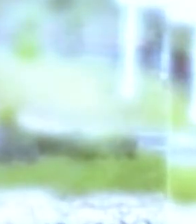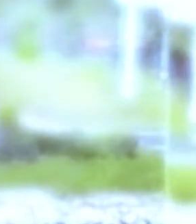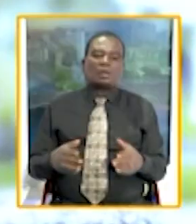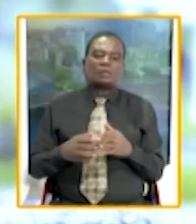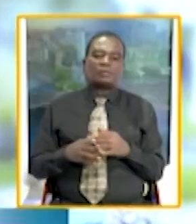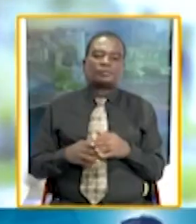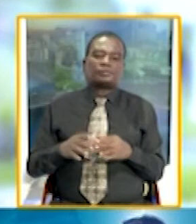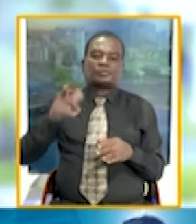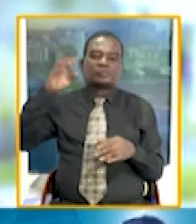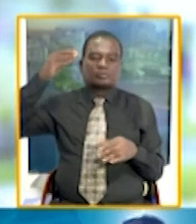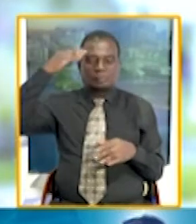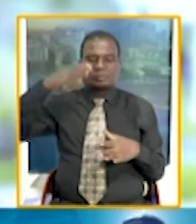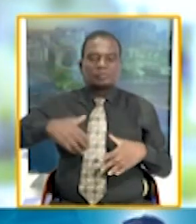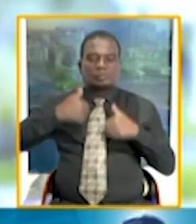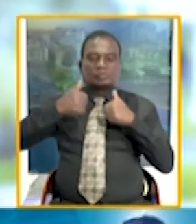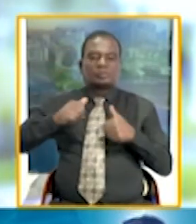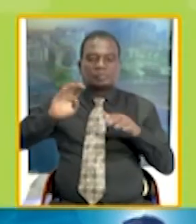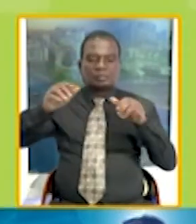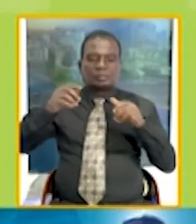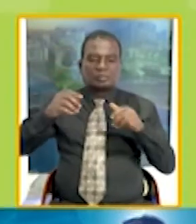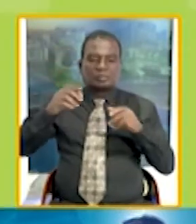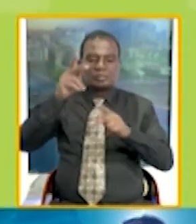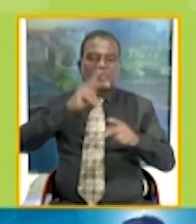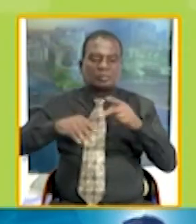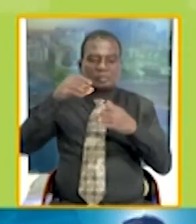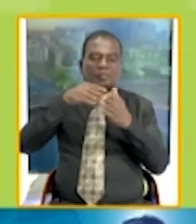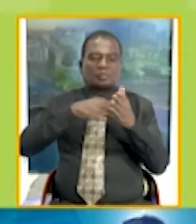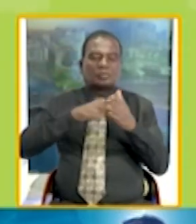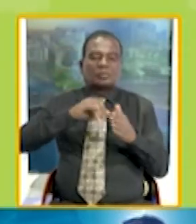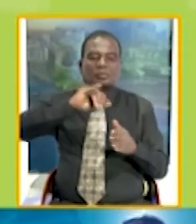Le ministère de la Santé et de l'Hygiène publique a enregistré jeudi